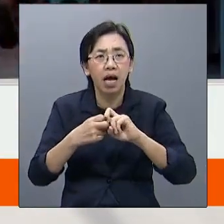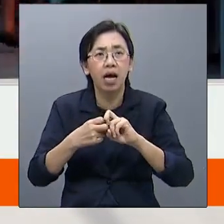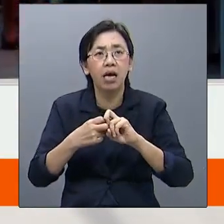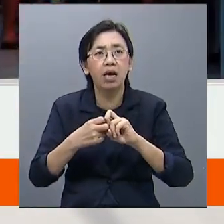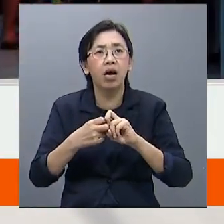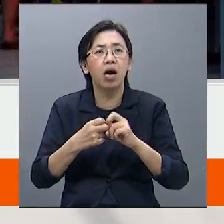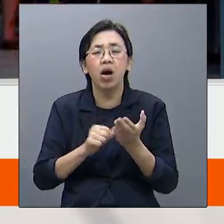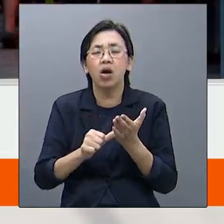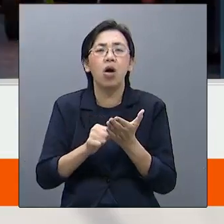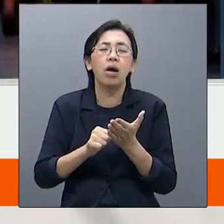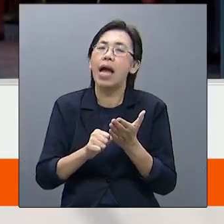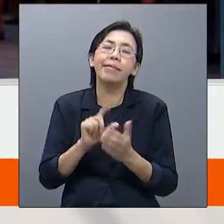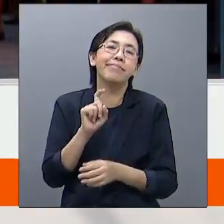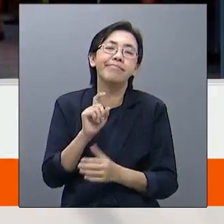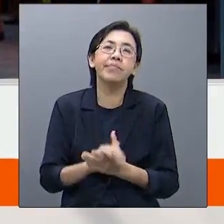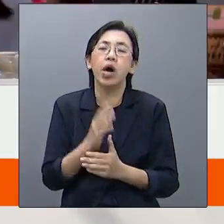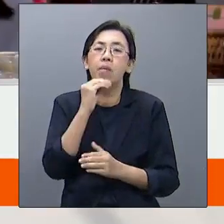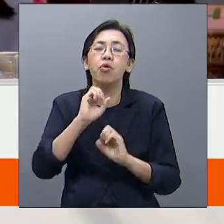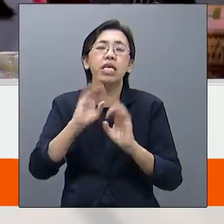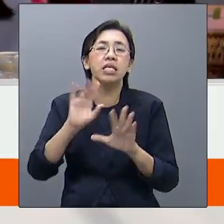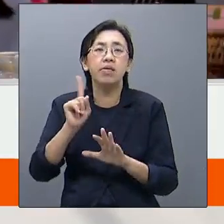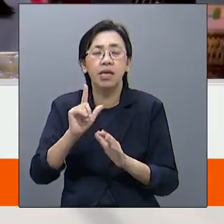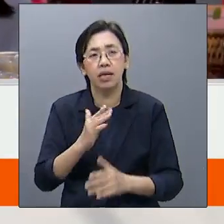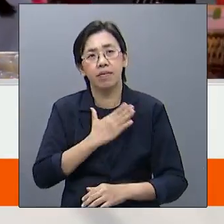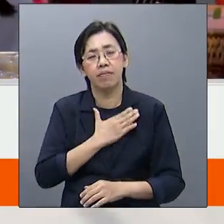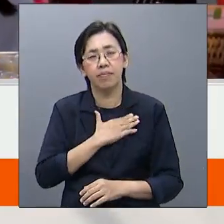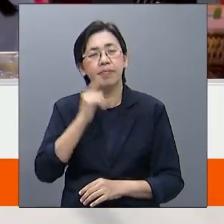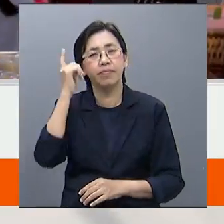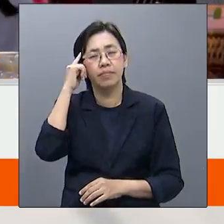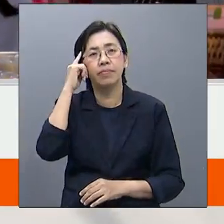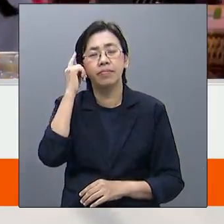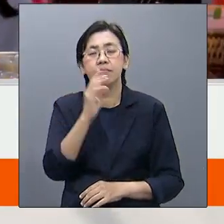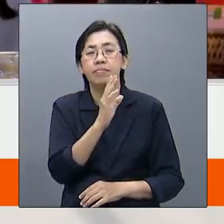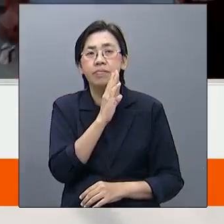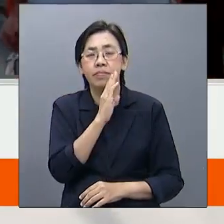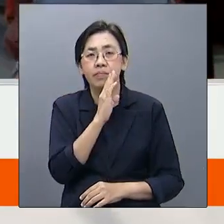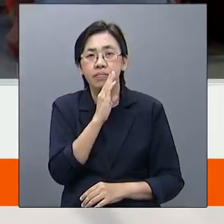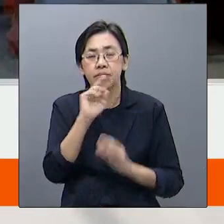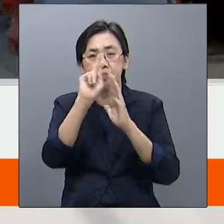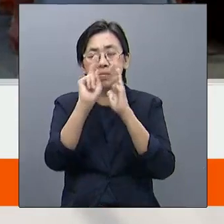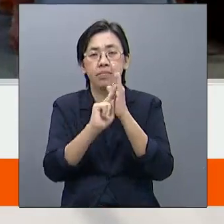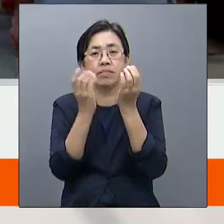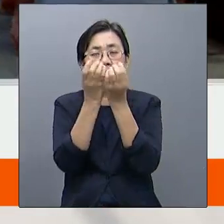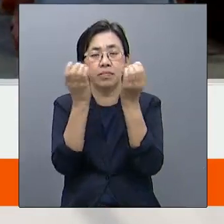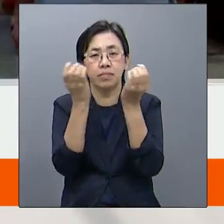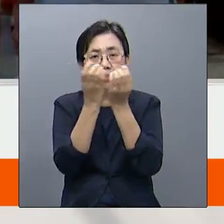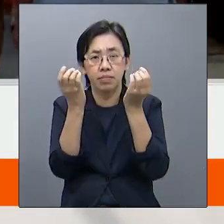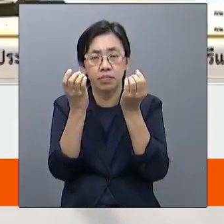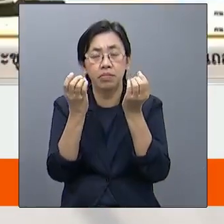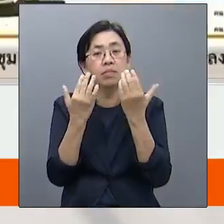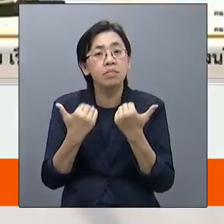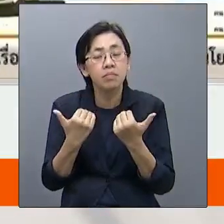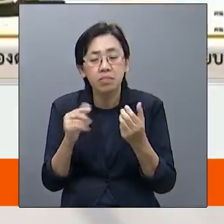ไม่สามารถถกขคายได้พูอยเปรธรรมผมเชื่อในแนวทางว่ารัฐมนูณเองสภาพปัิบัน